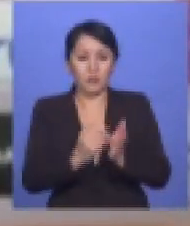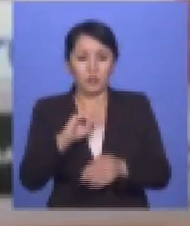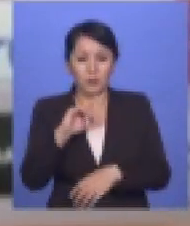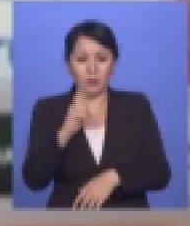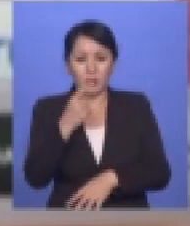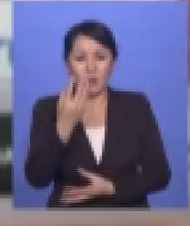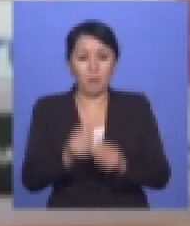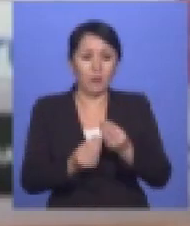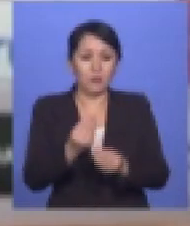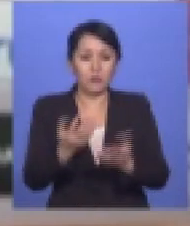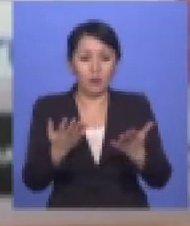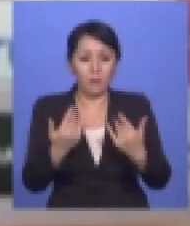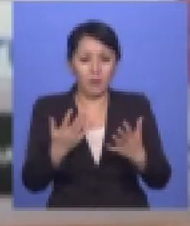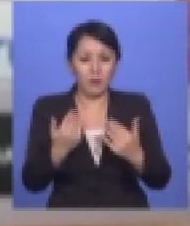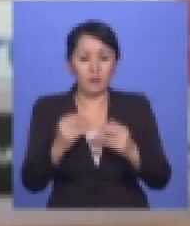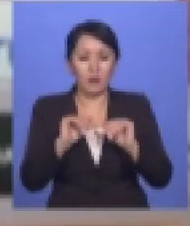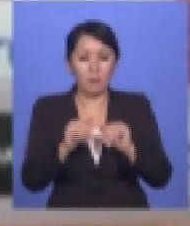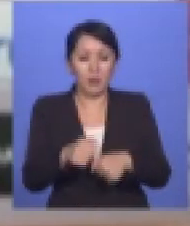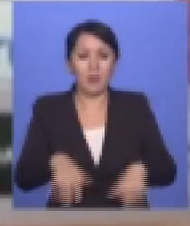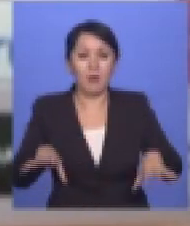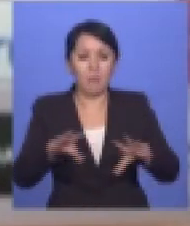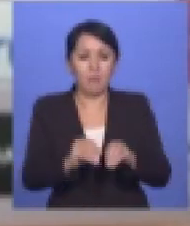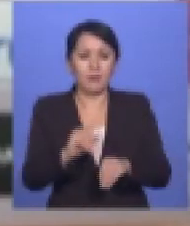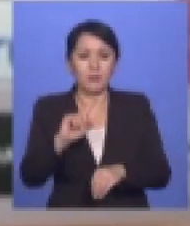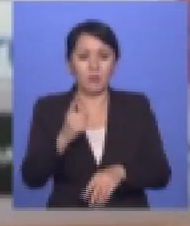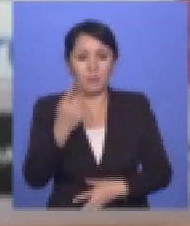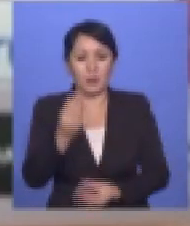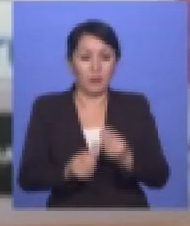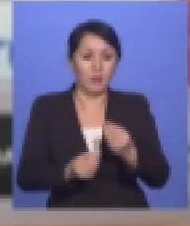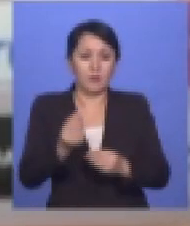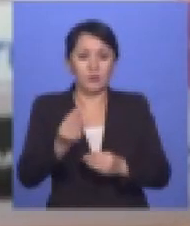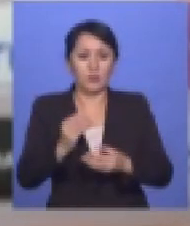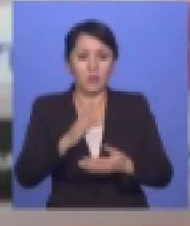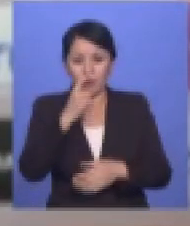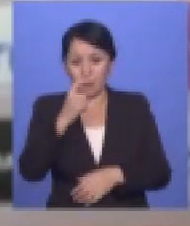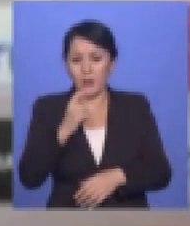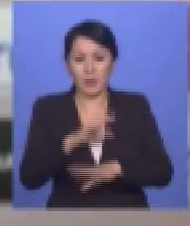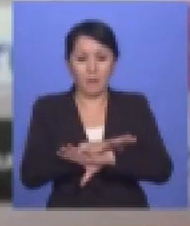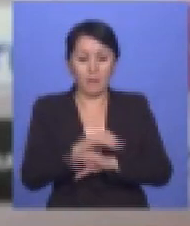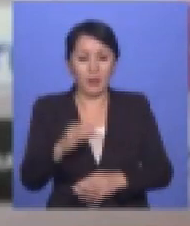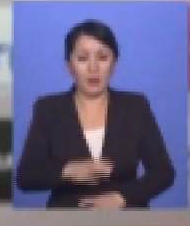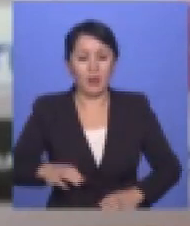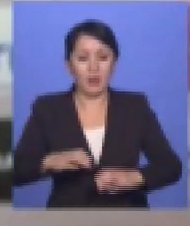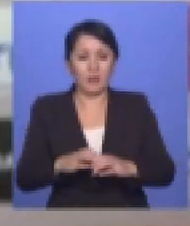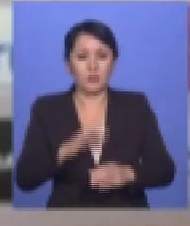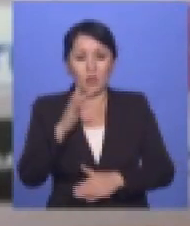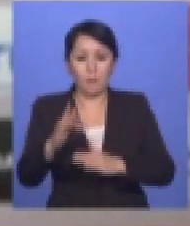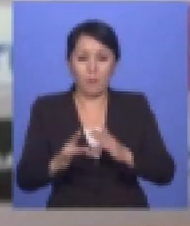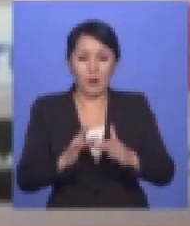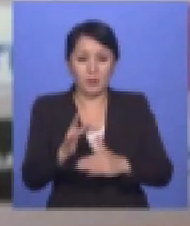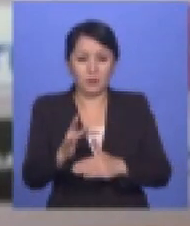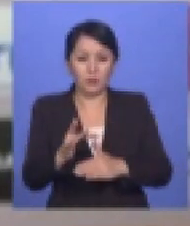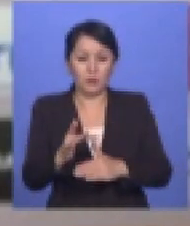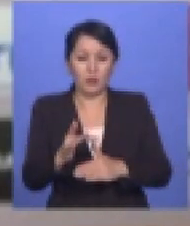кейбір ойыншыларға демалуға мүмкіндік бердік. Жалпы бірінші таймда кішігірім түсініспеушілік болады деп ойлаймын. Мен командама орталық алаңды